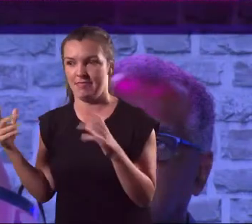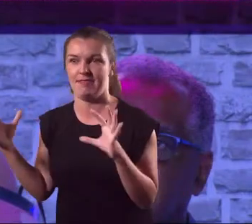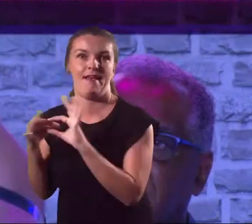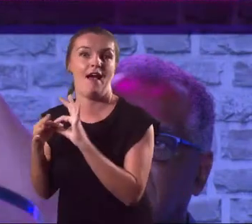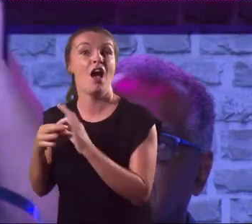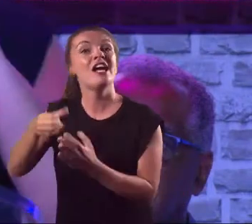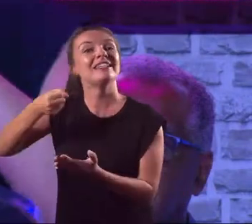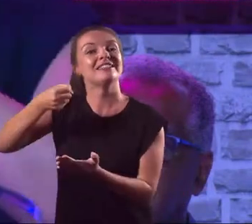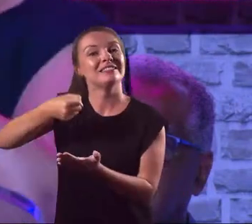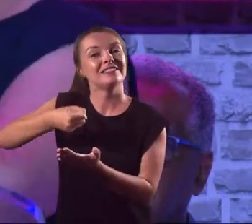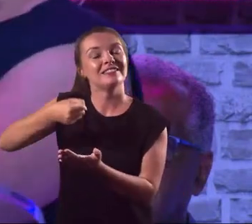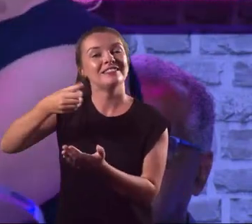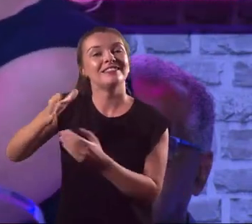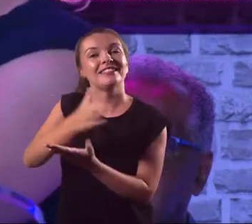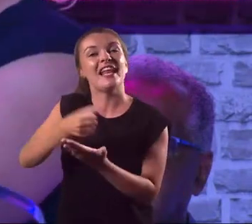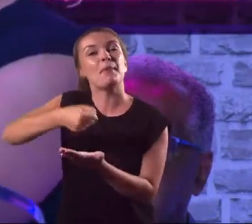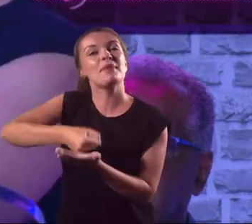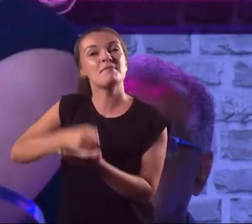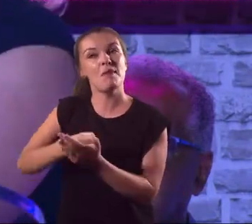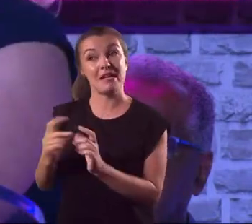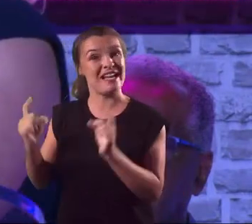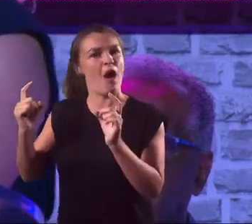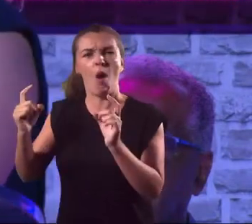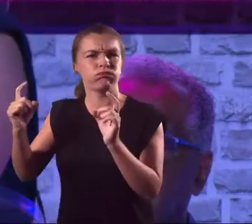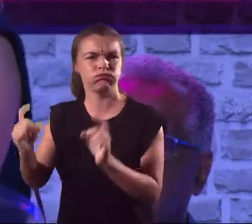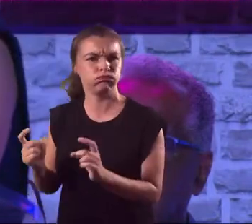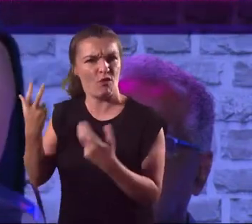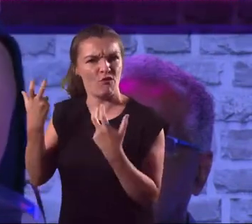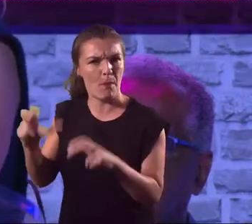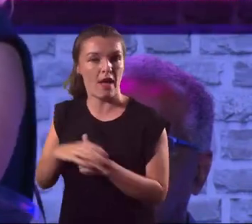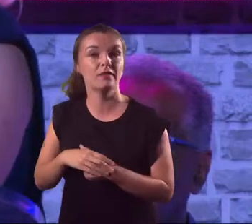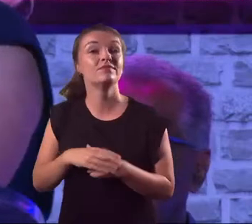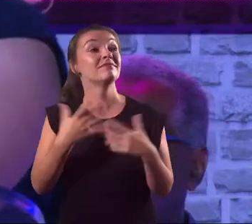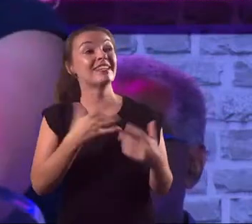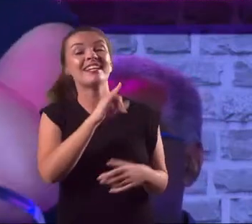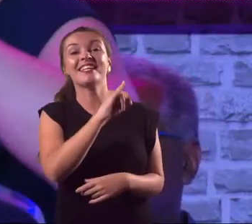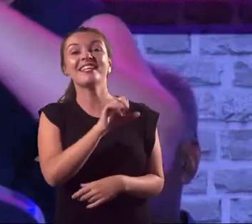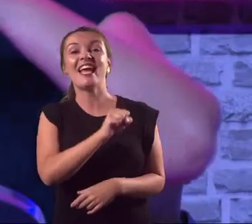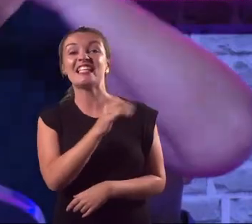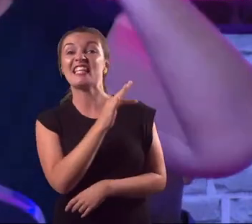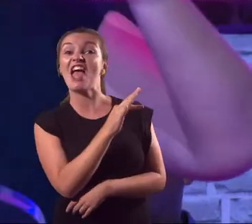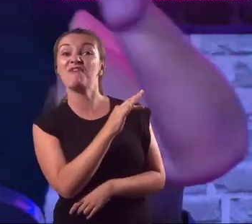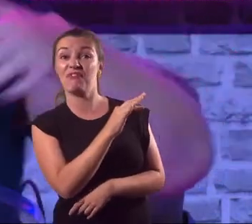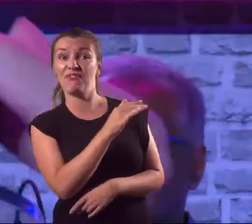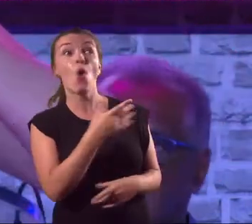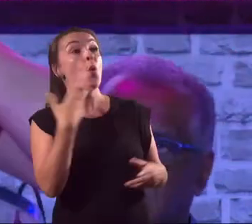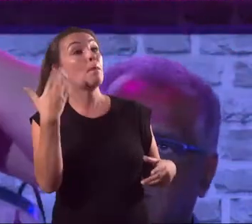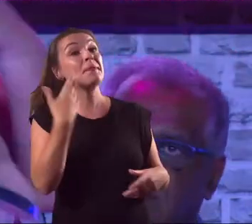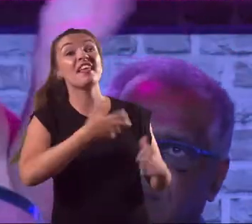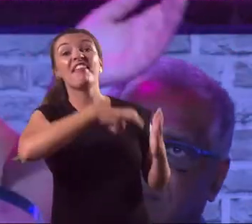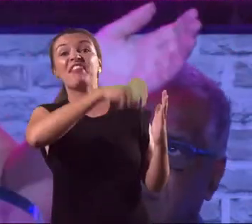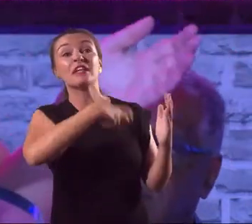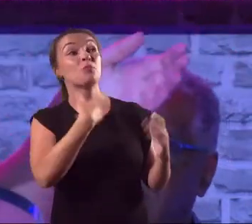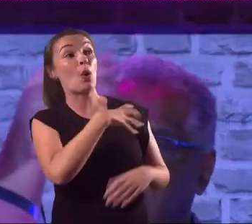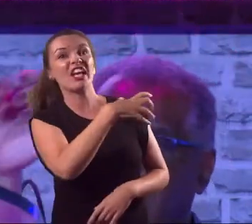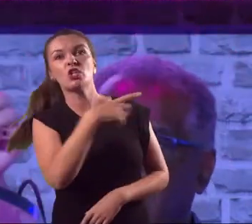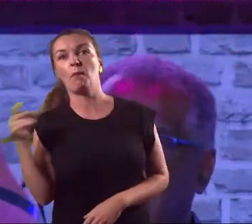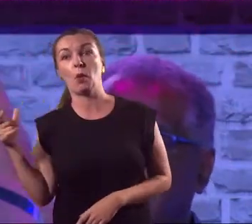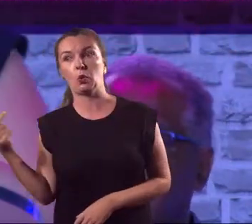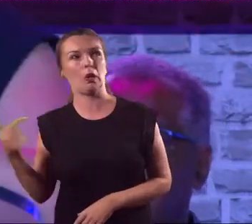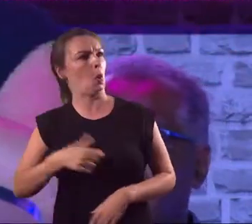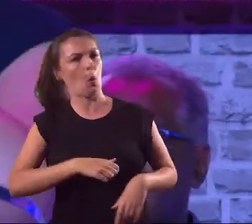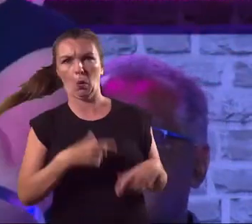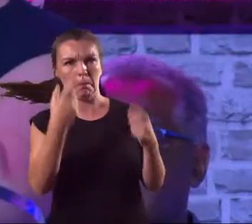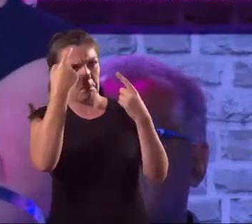minimum, contre le rétablissement de l'impôt de solidarité sur la fortune dont je parlais, et à chaque fois qu'on veut taxer des riches, de toute façon, ils votent contre.